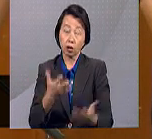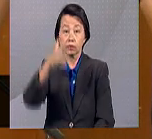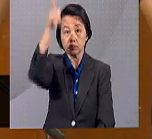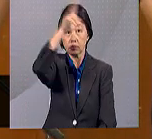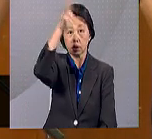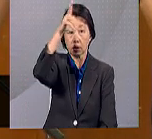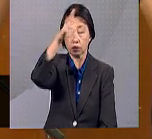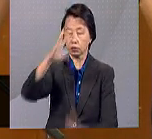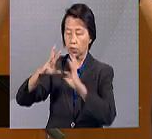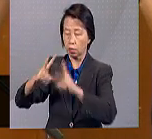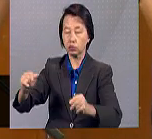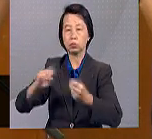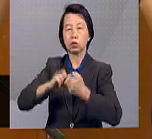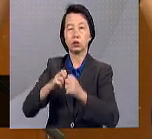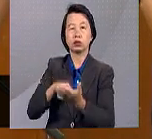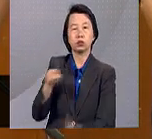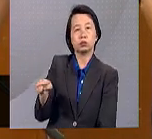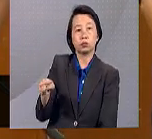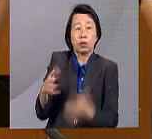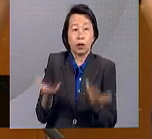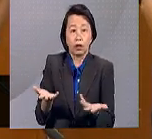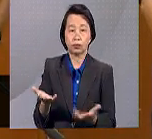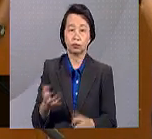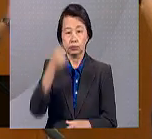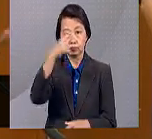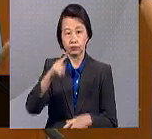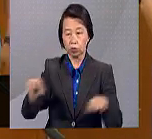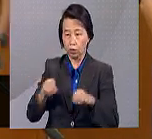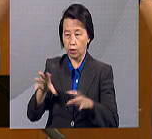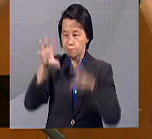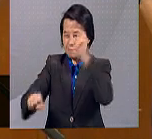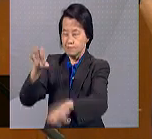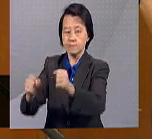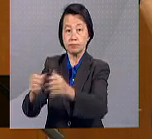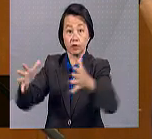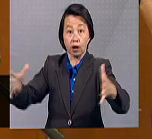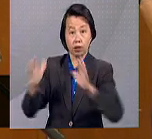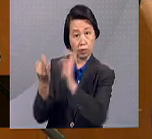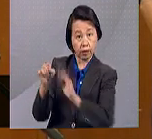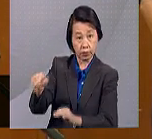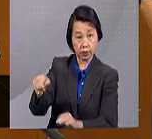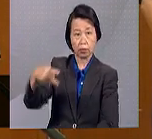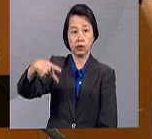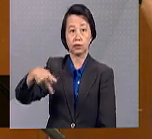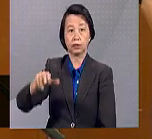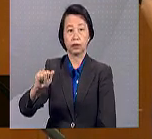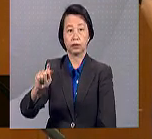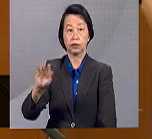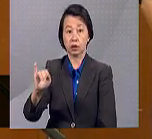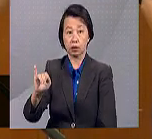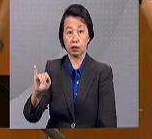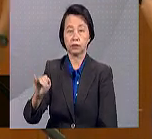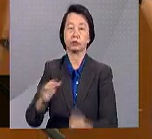kerajaan menangani perkara ini? Adakah buat operasi besar-besaran terhadap mereka? Dan